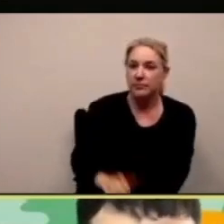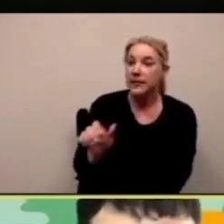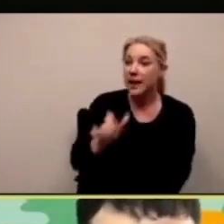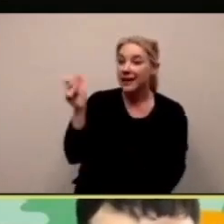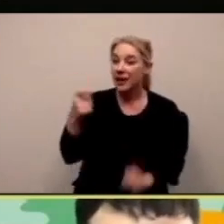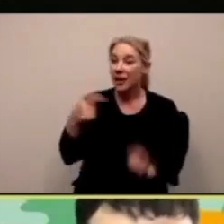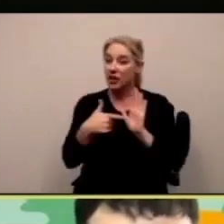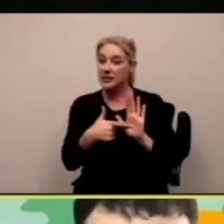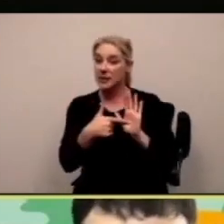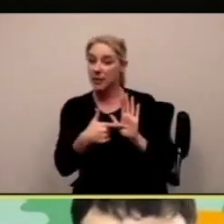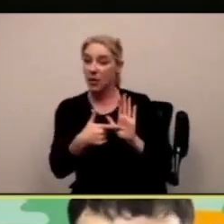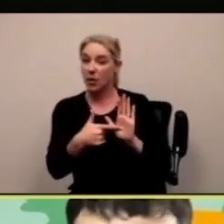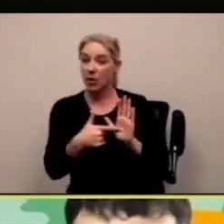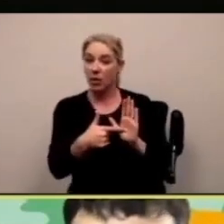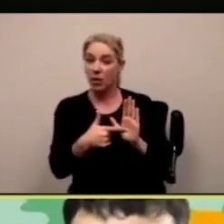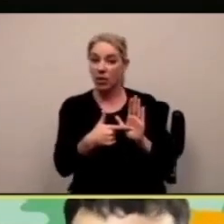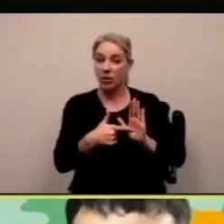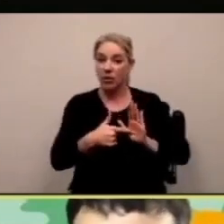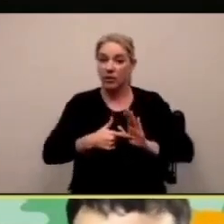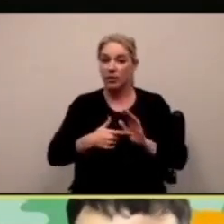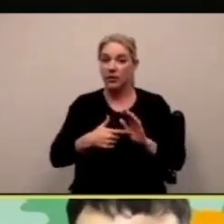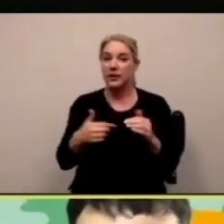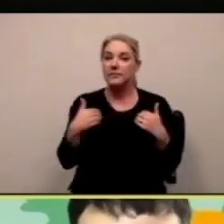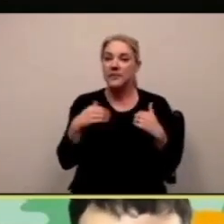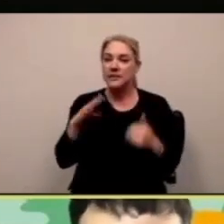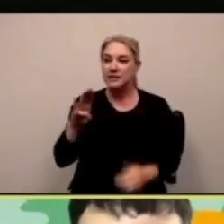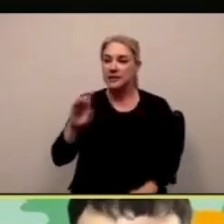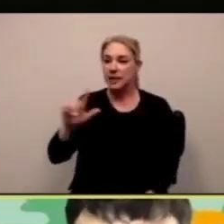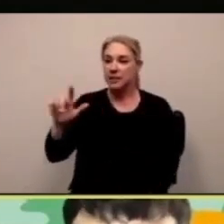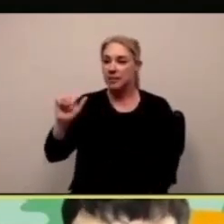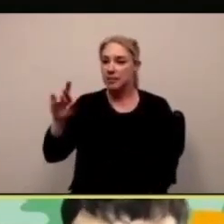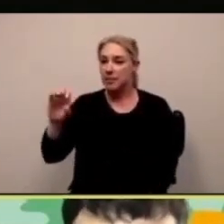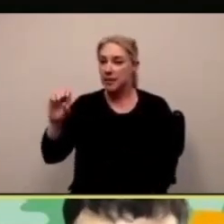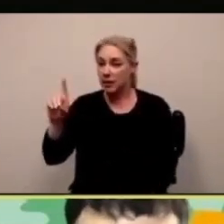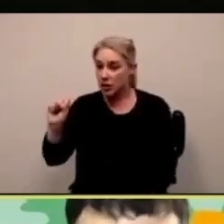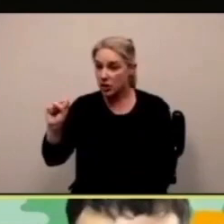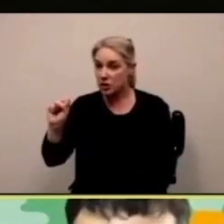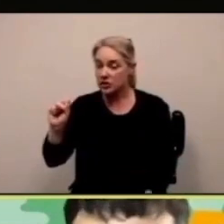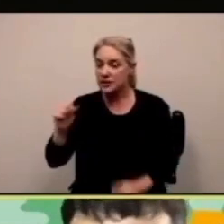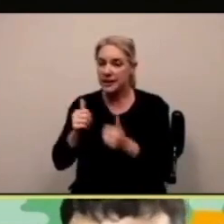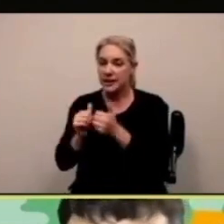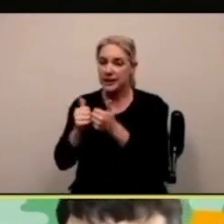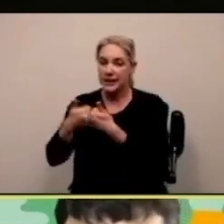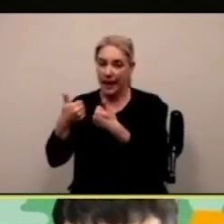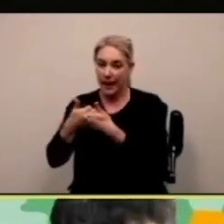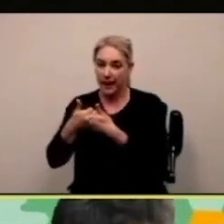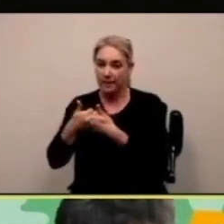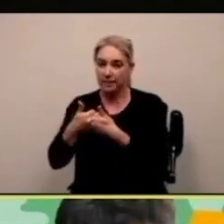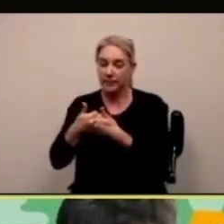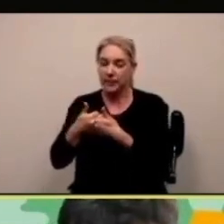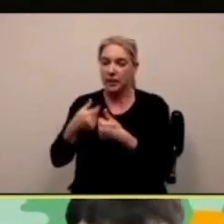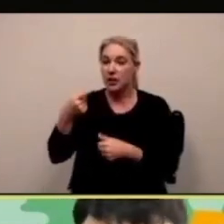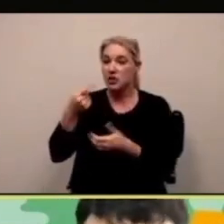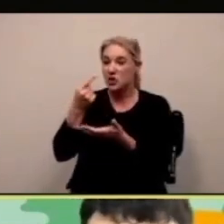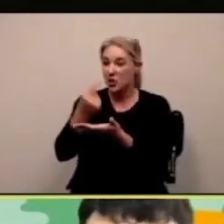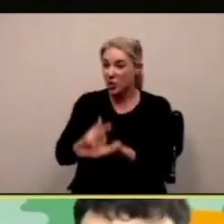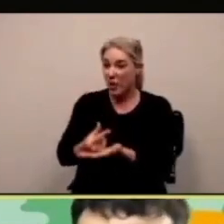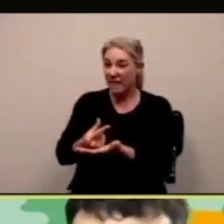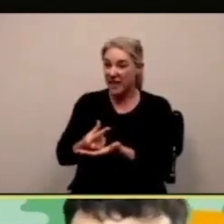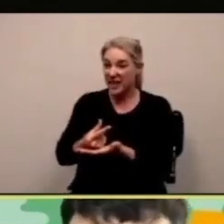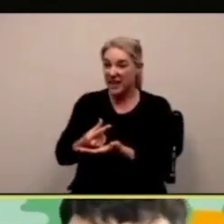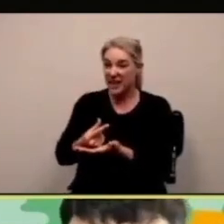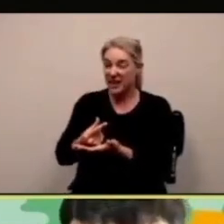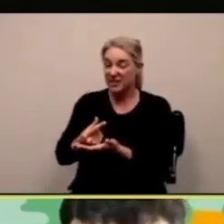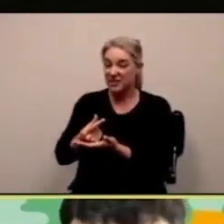爆発してしまうとまだまだあの不安定な状態なのであと実装はできていませんもう一つの別の事例ですが